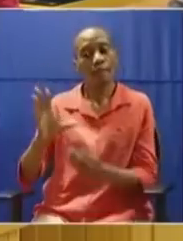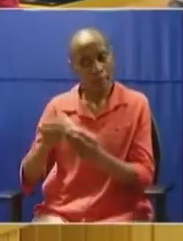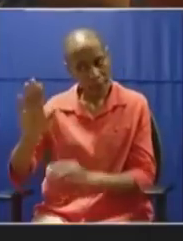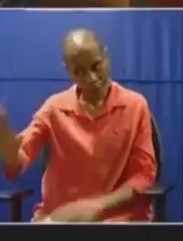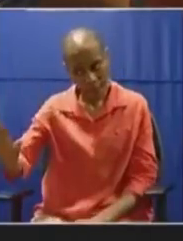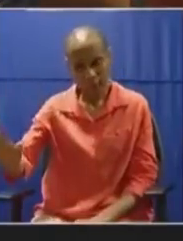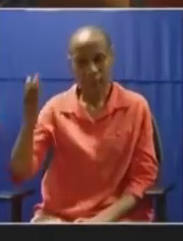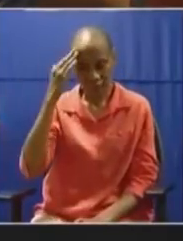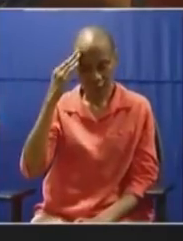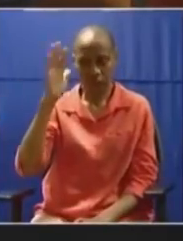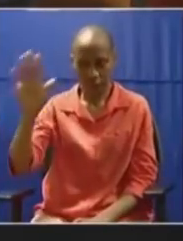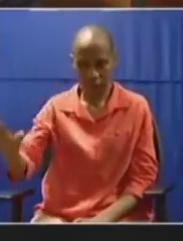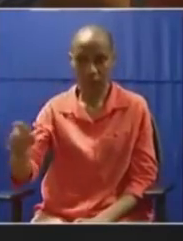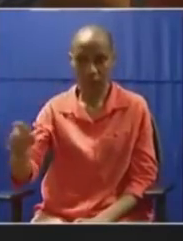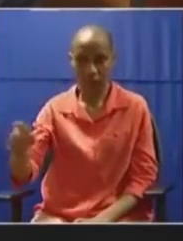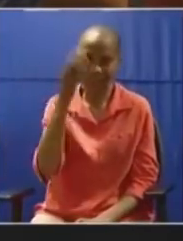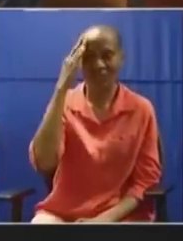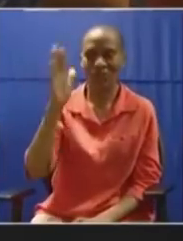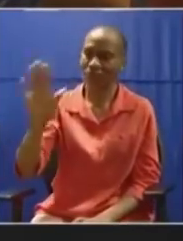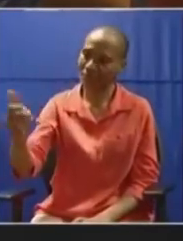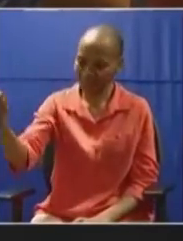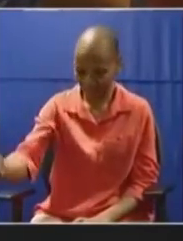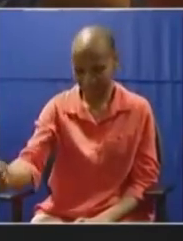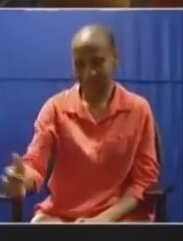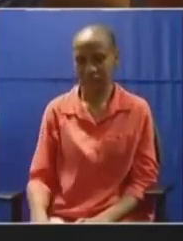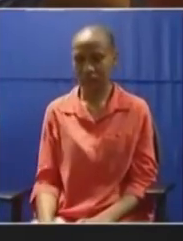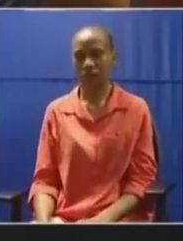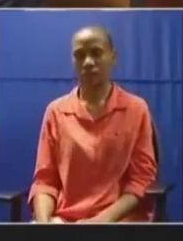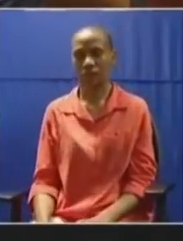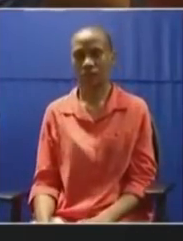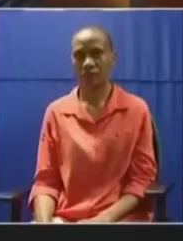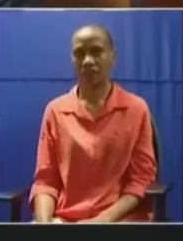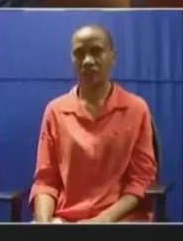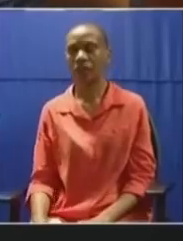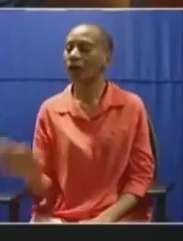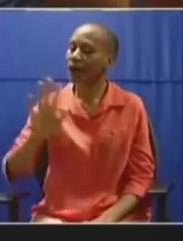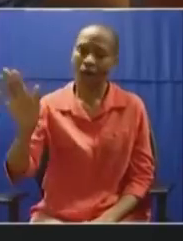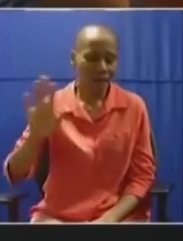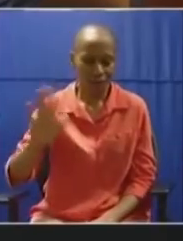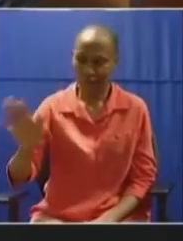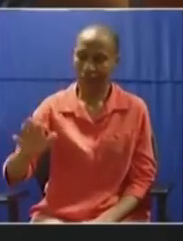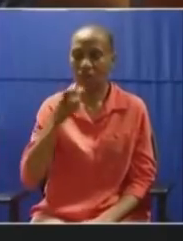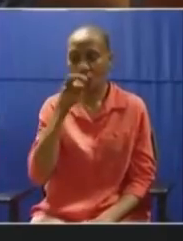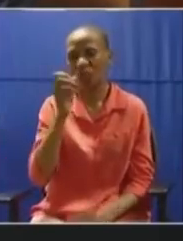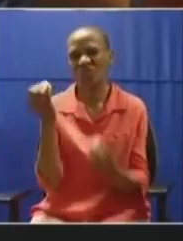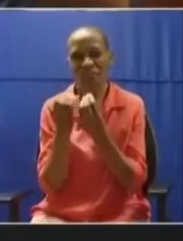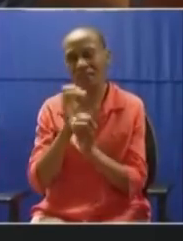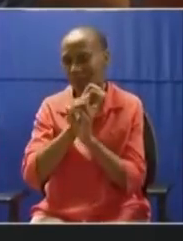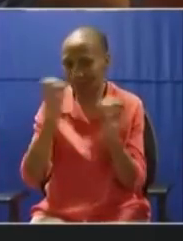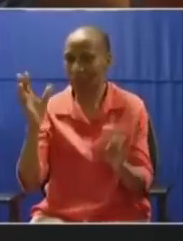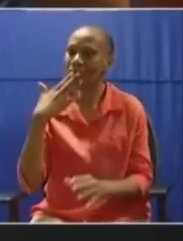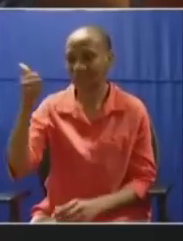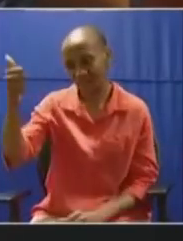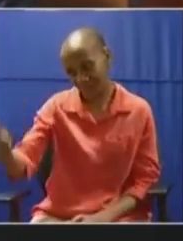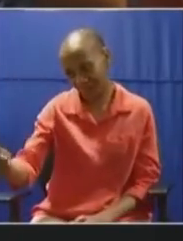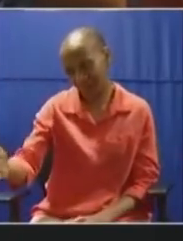Kan u hem ervan? is er nu ervan. Dank u. Kan hij het afdraaien, Meneer? Nee, er is niets om te ervan afdraaien, Meneer. Dank u